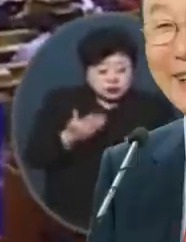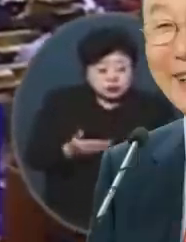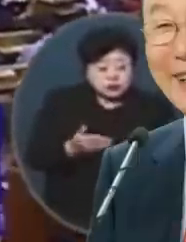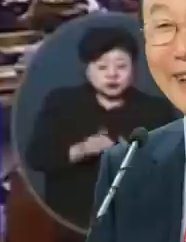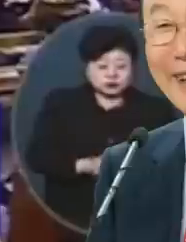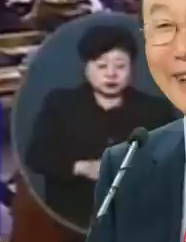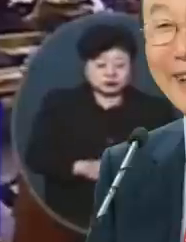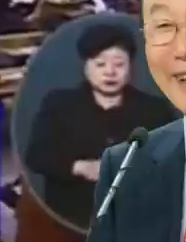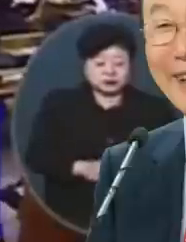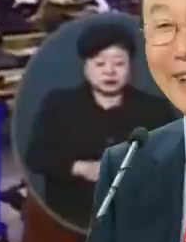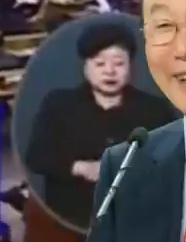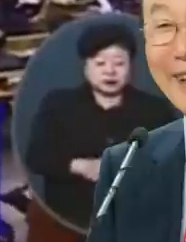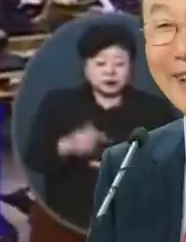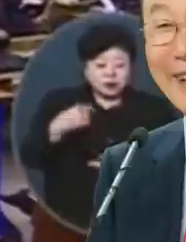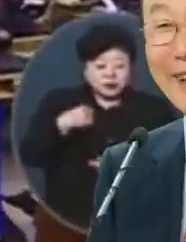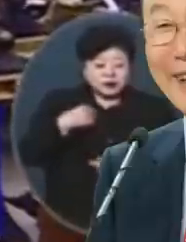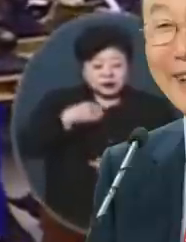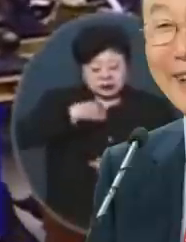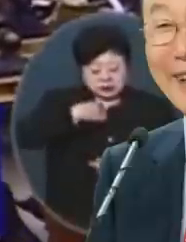예수께 그